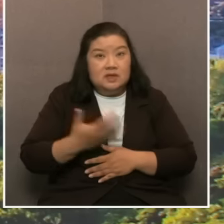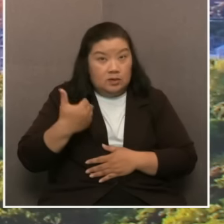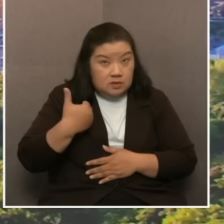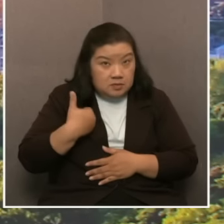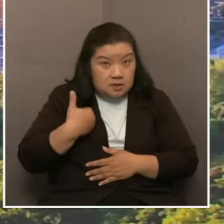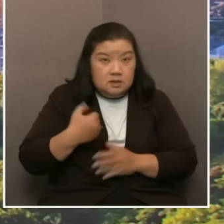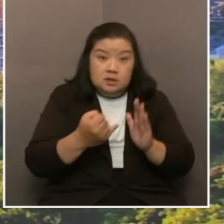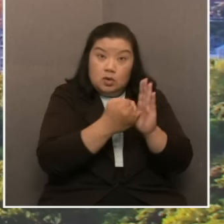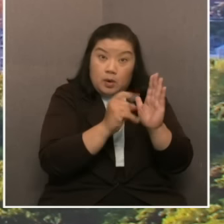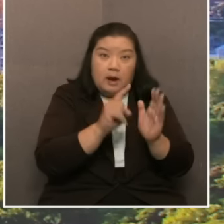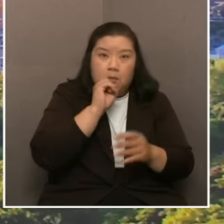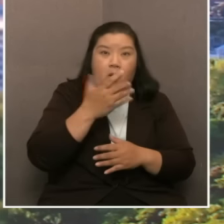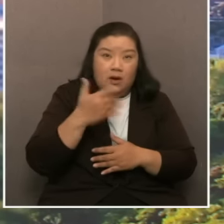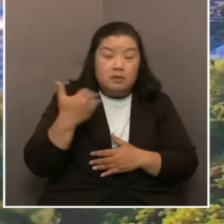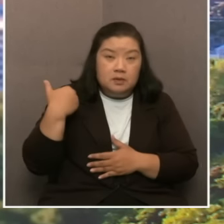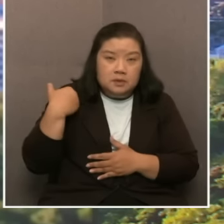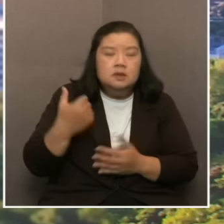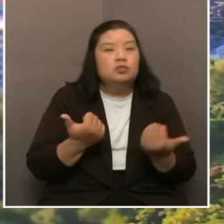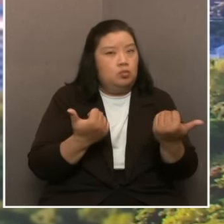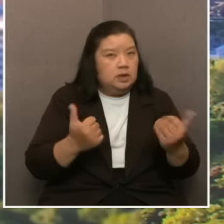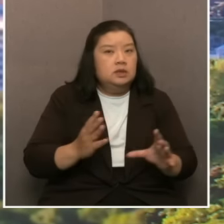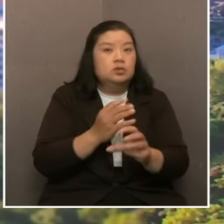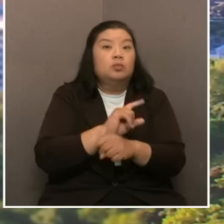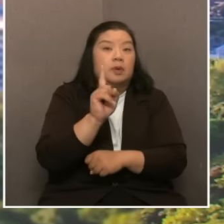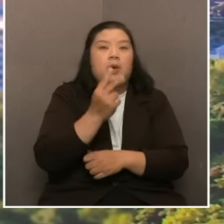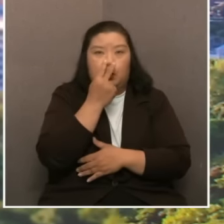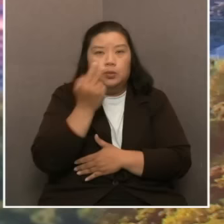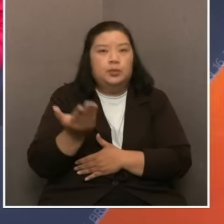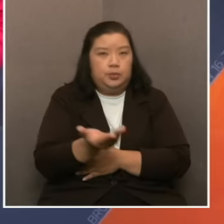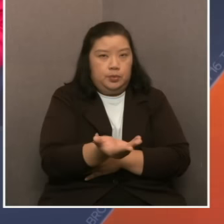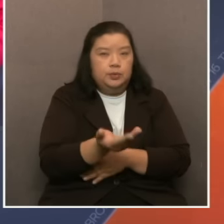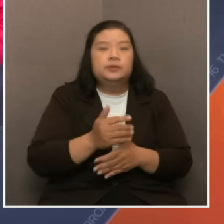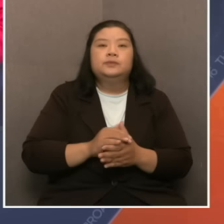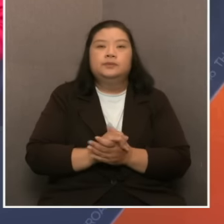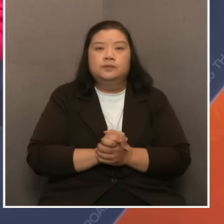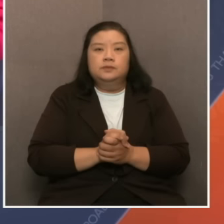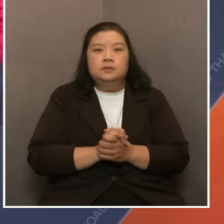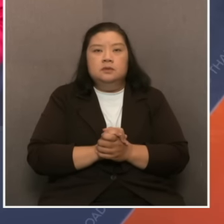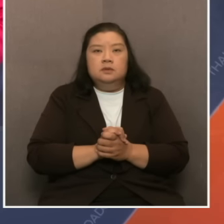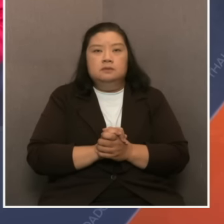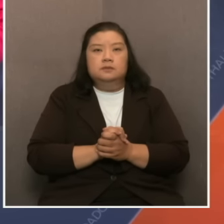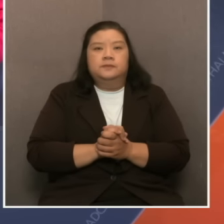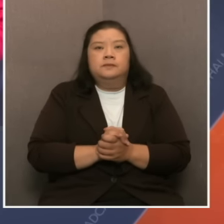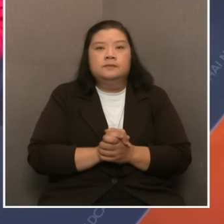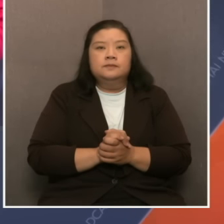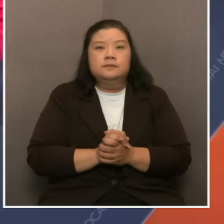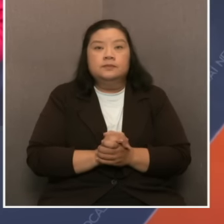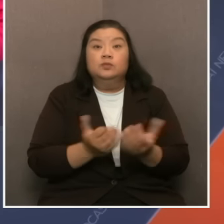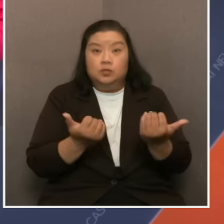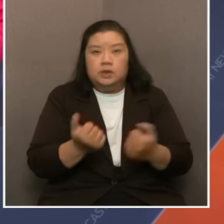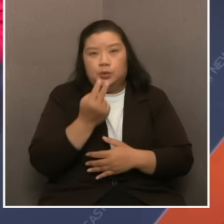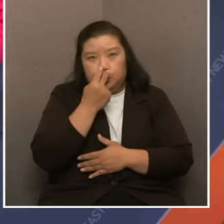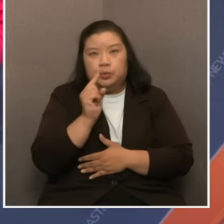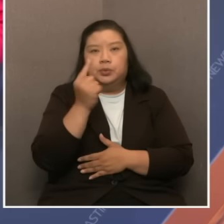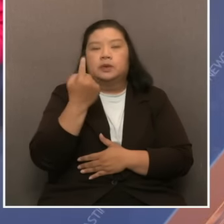วดไหนได้รผกระทบกันบ้างลาสุเป็อย่างใจเราไปติดตามสถานการณจคุจู้ลันคุณแม คุผชมวันนี้พาดดูกัน